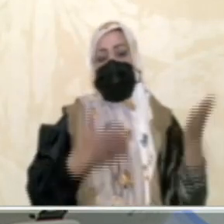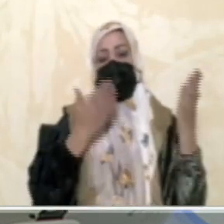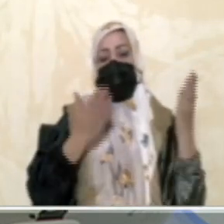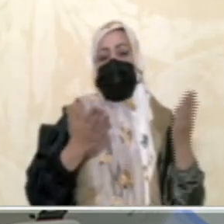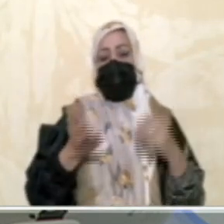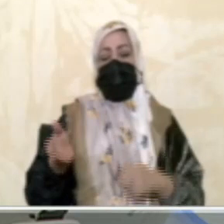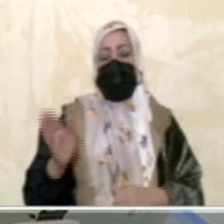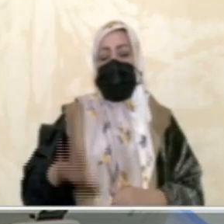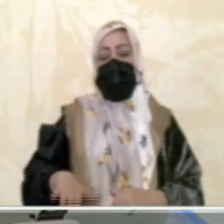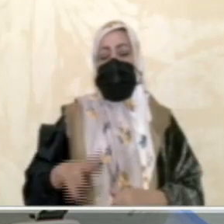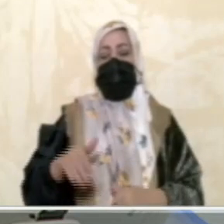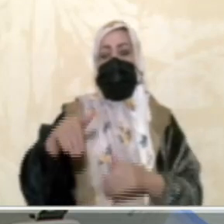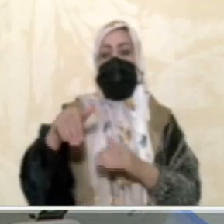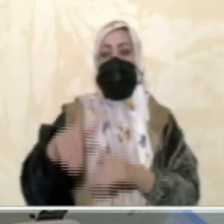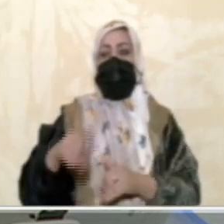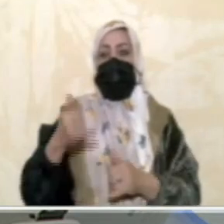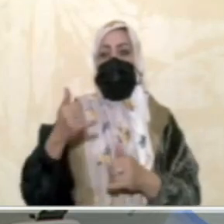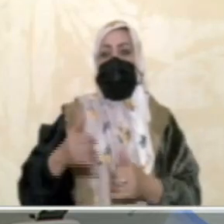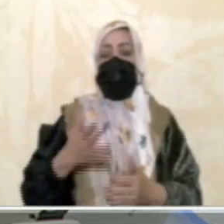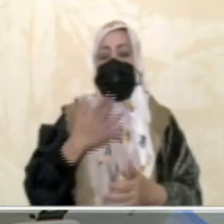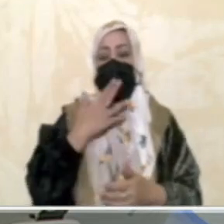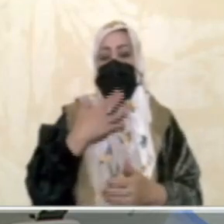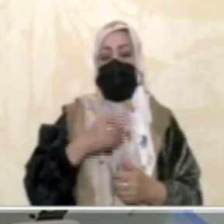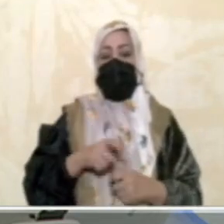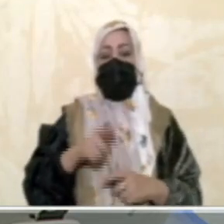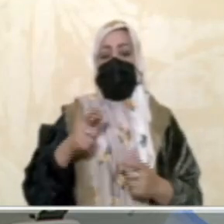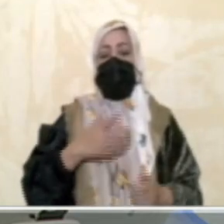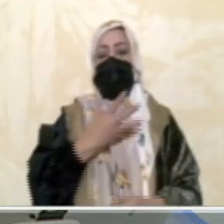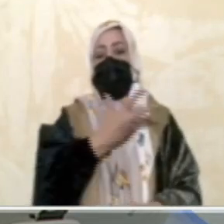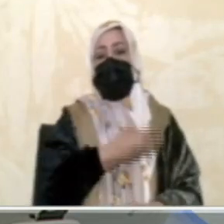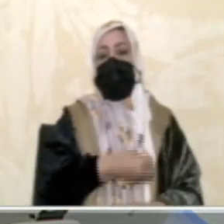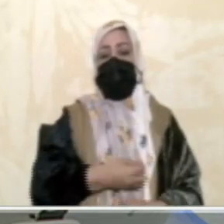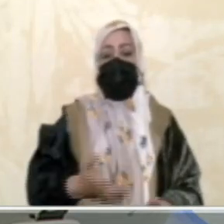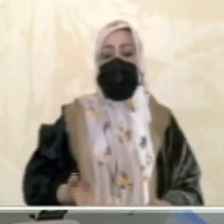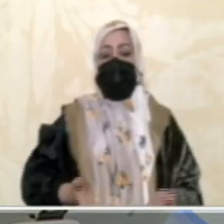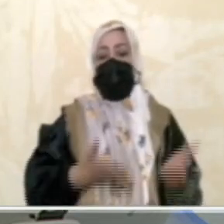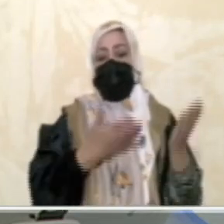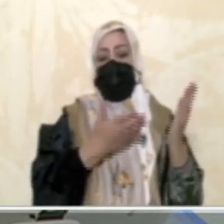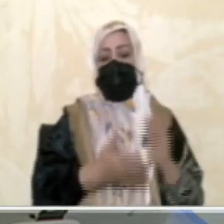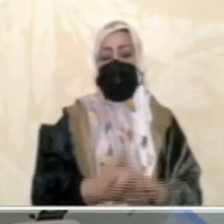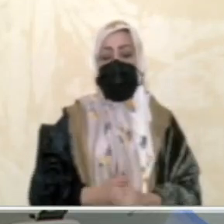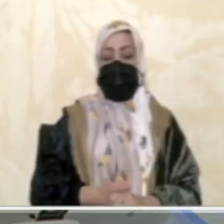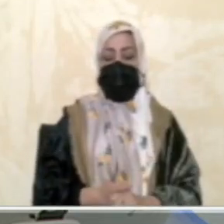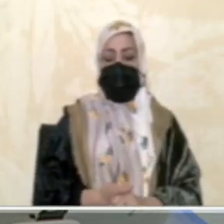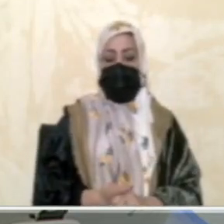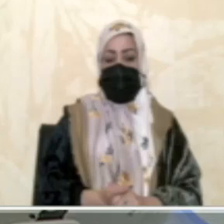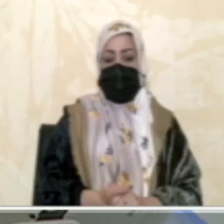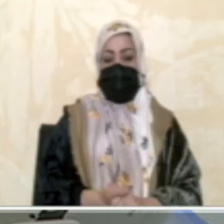رحمته بارك الله فيك سيد محمد المبروك من بني وليد